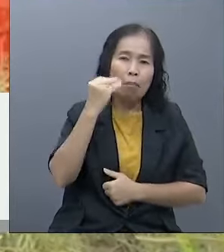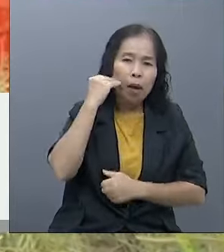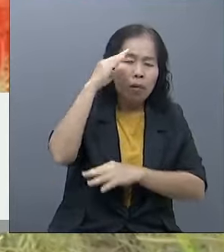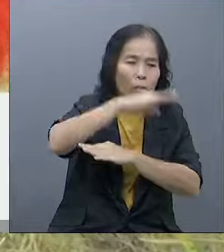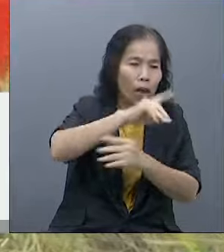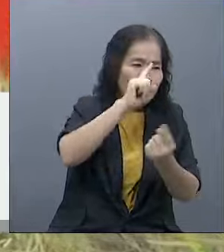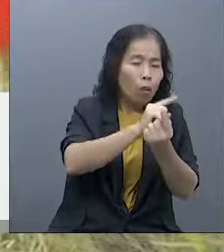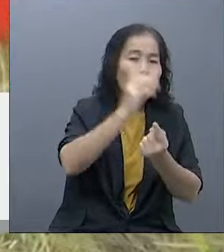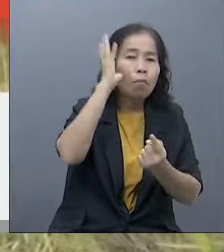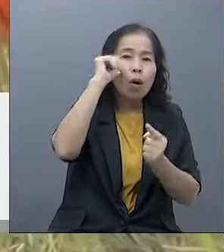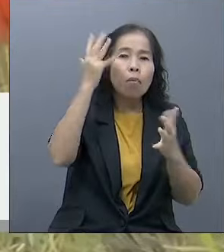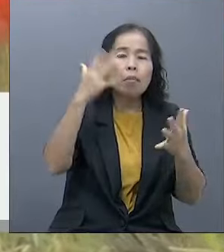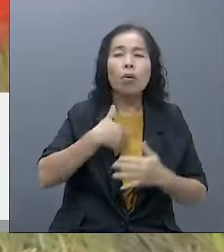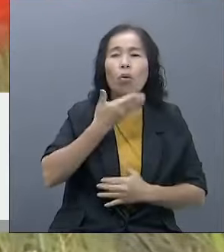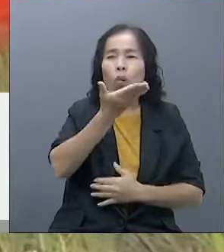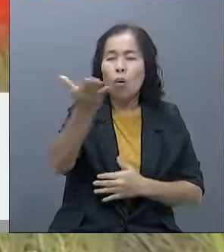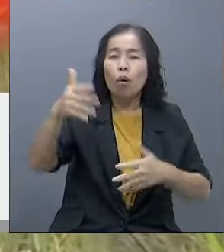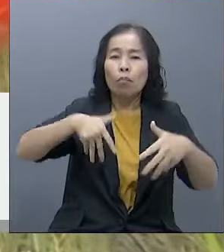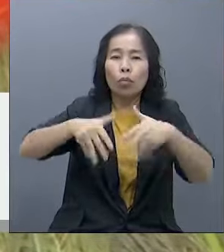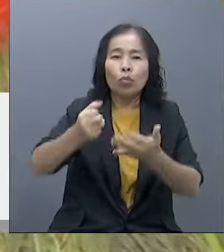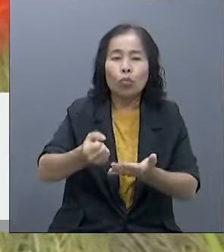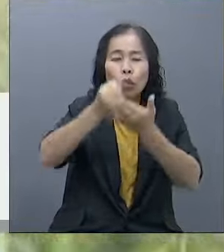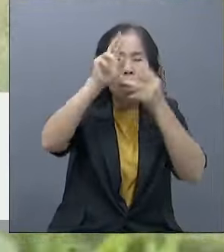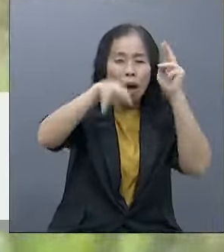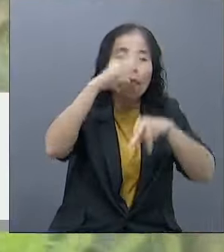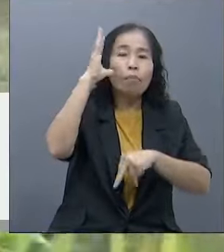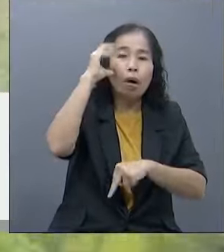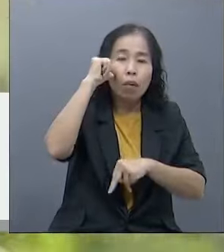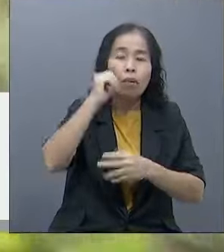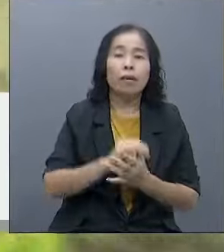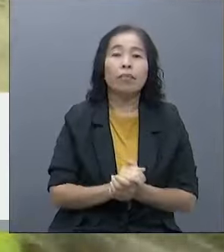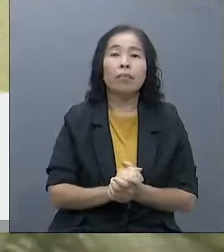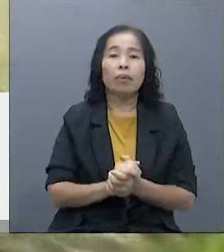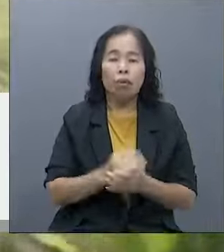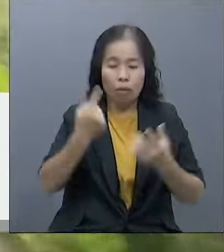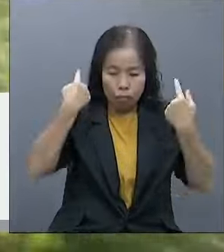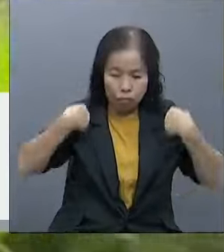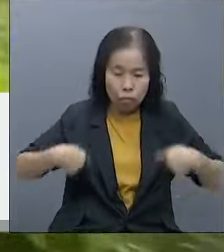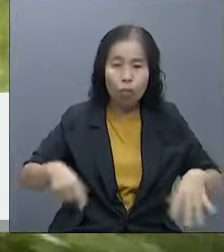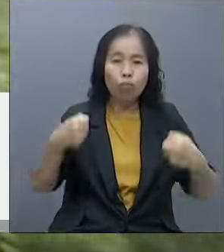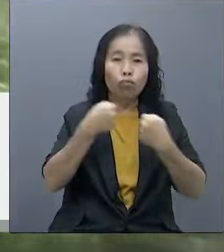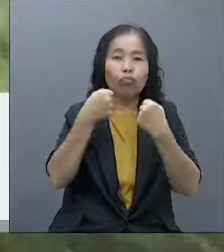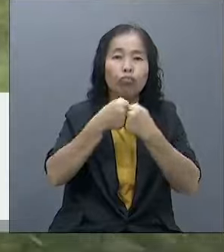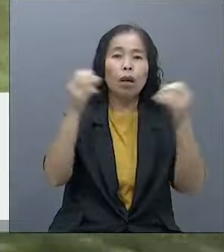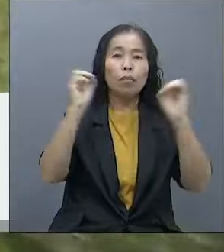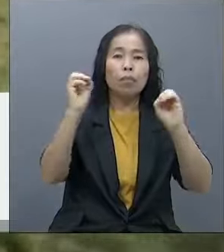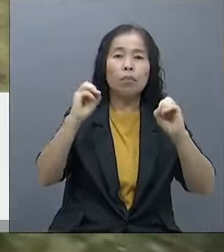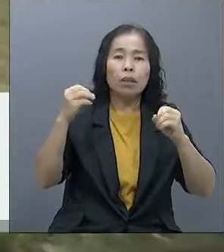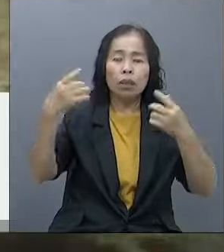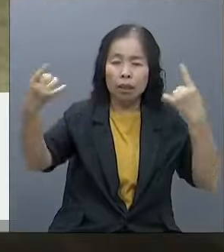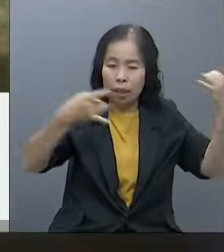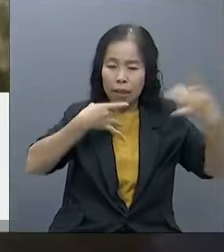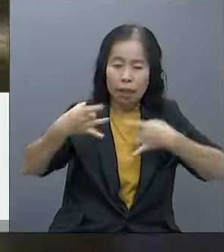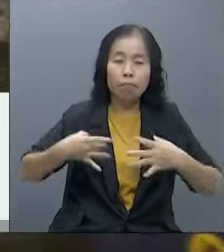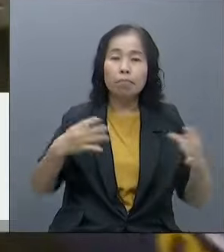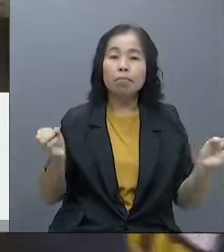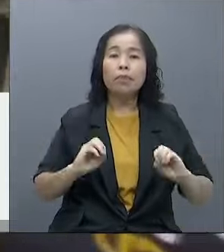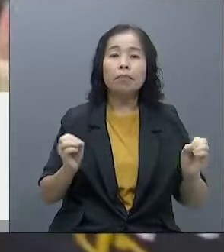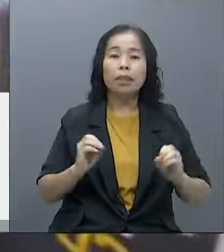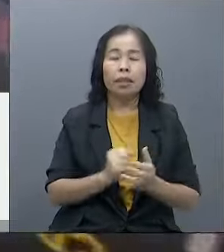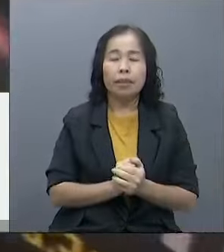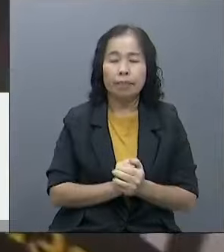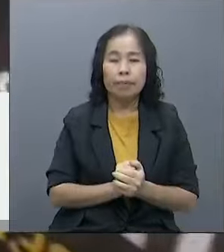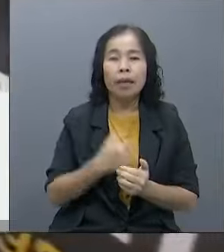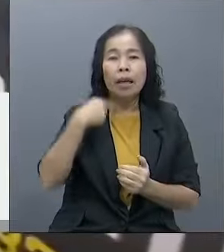พบพ่อก็เลยขอให้ชาวบ้านช่วยกันตามหาตรวจสอบเบื้องต้นไม่พบร่องรอยของการต่อสู้หรือถูกถกทำร้ายค่ะก็เลยให้เจ้าหน้าที่กู้